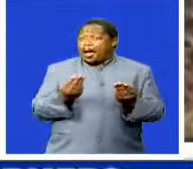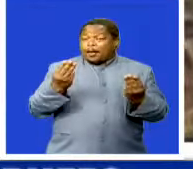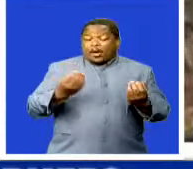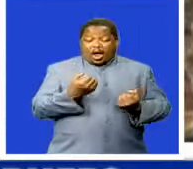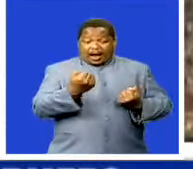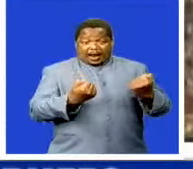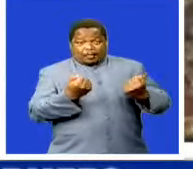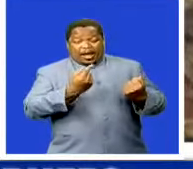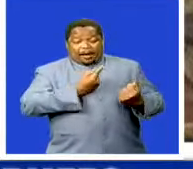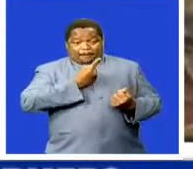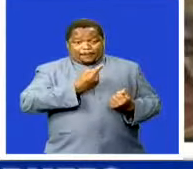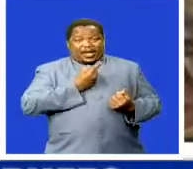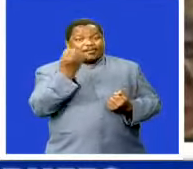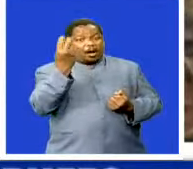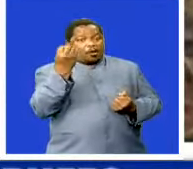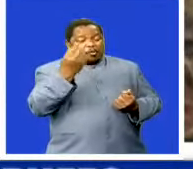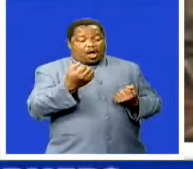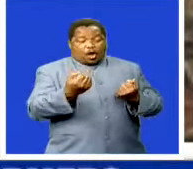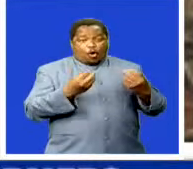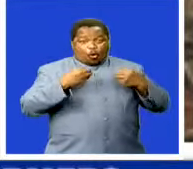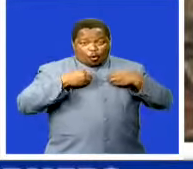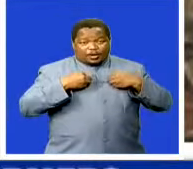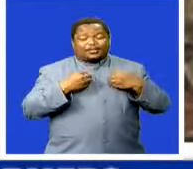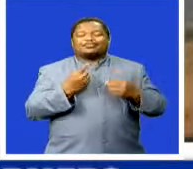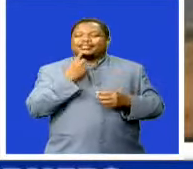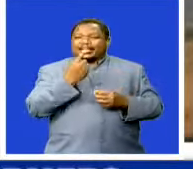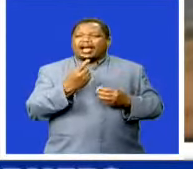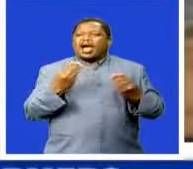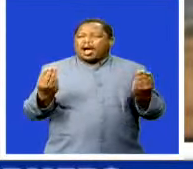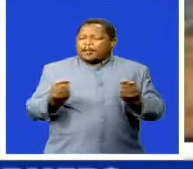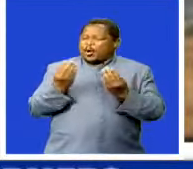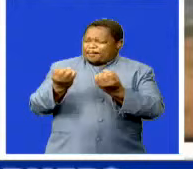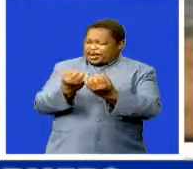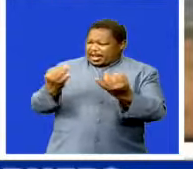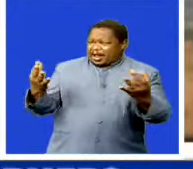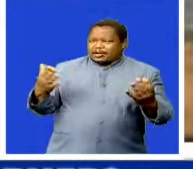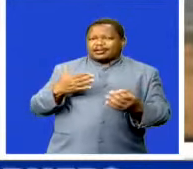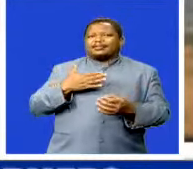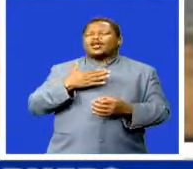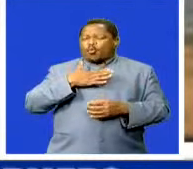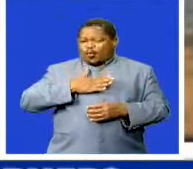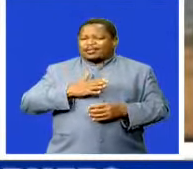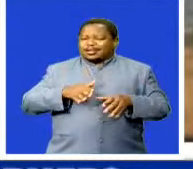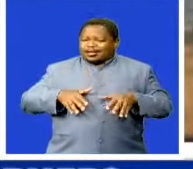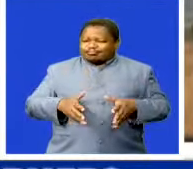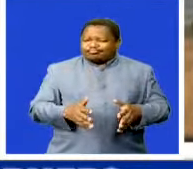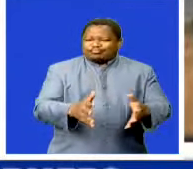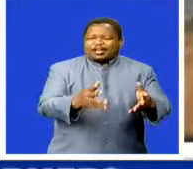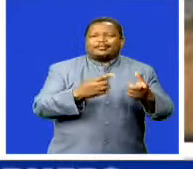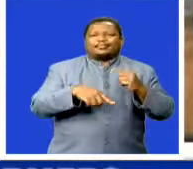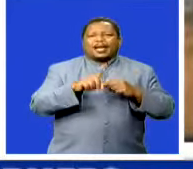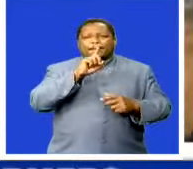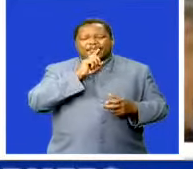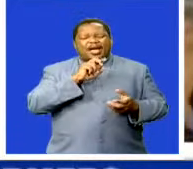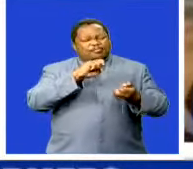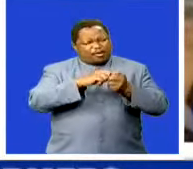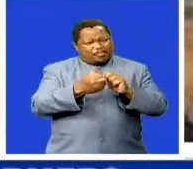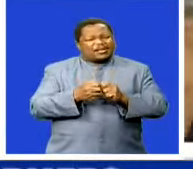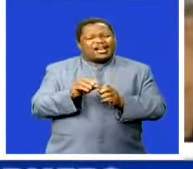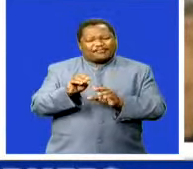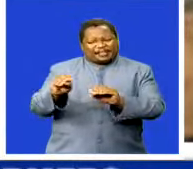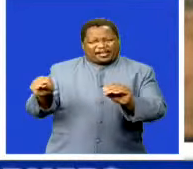basentfonjeni bathi emaswadi ayafuna kulima. Interest ikhona inenge bani